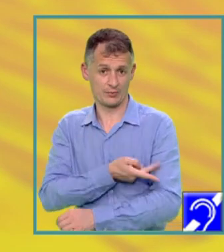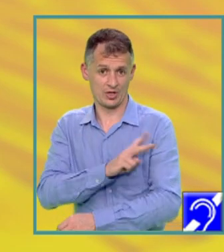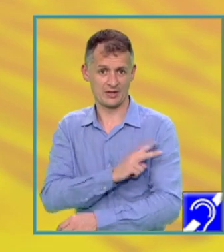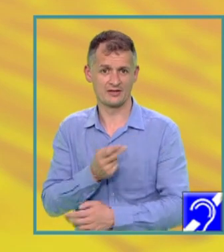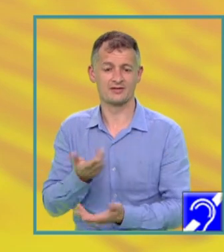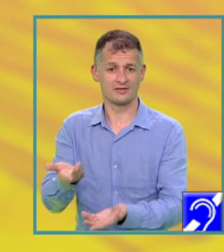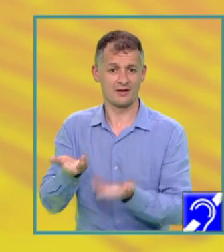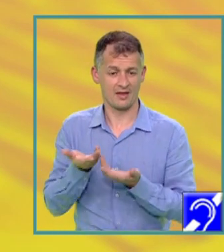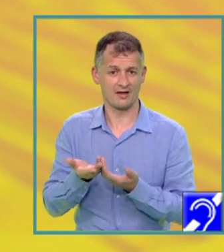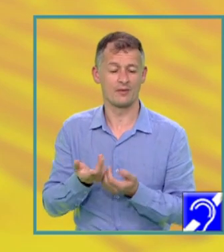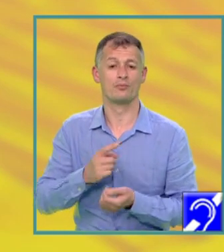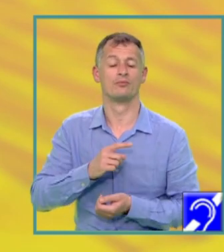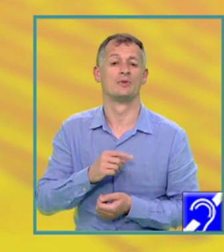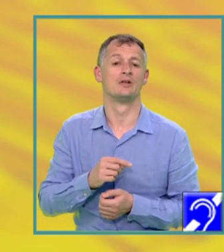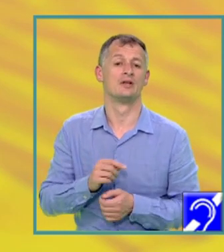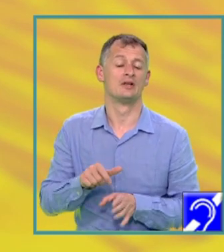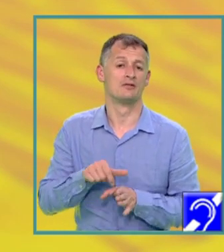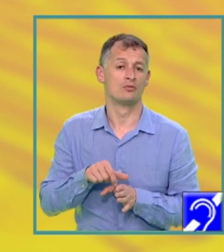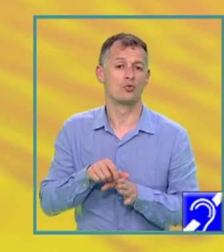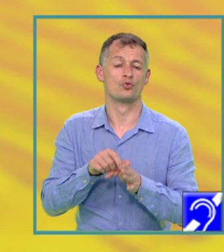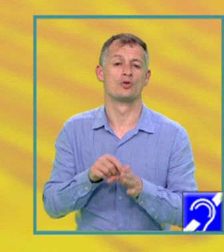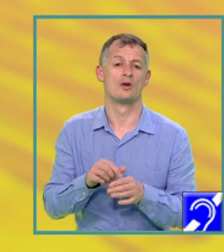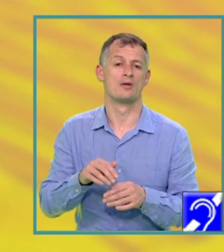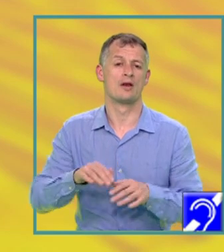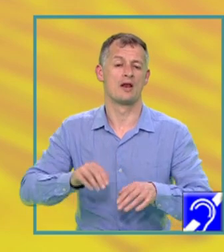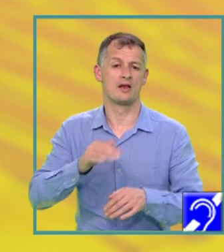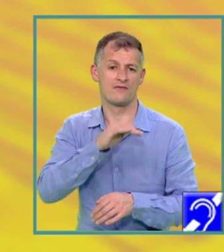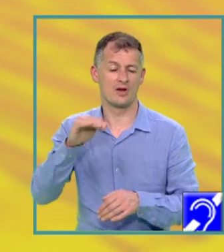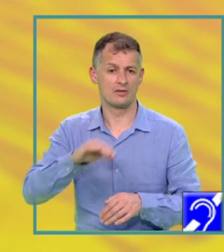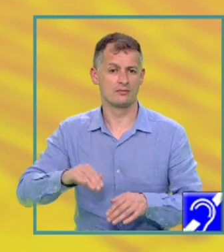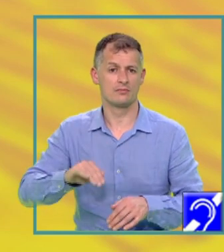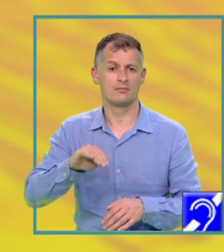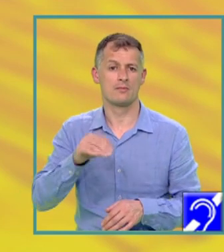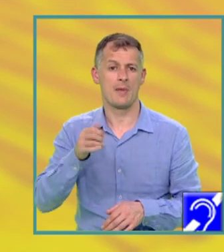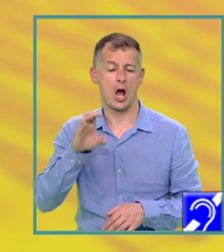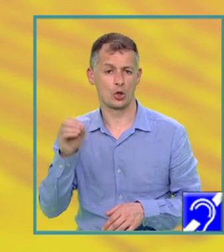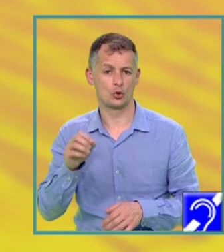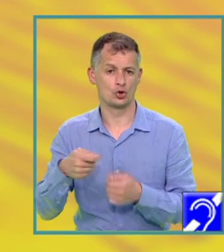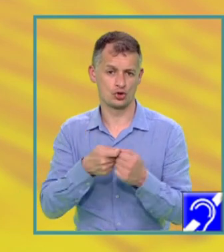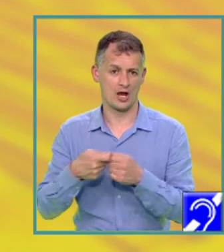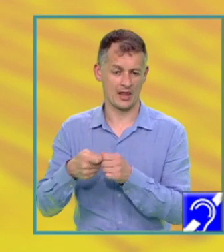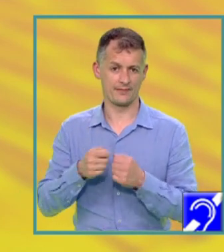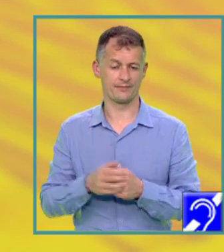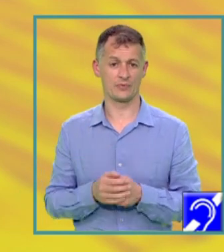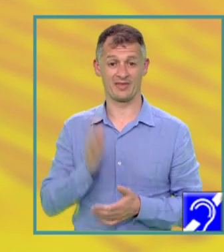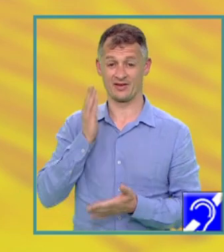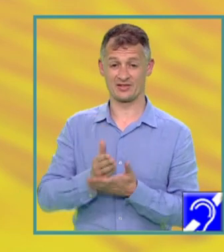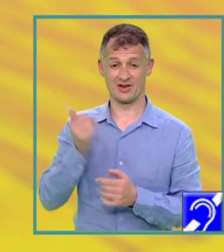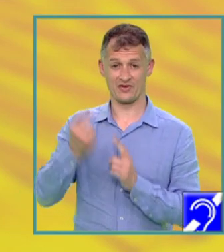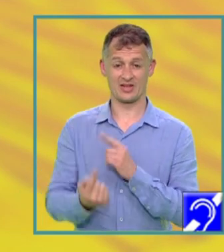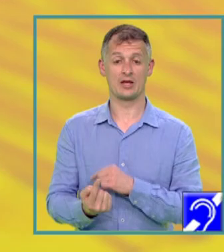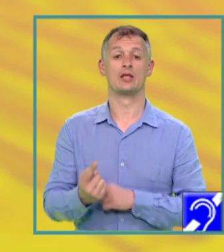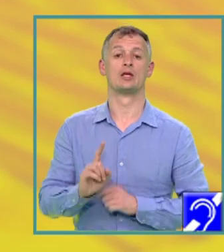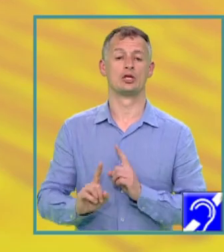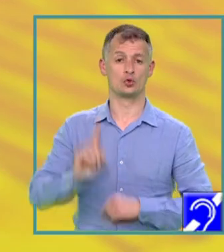ne reprezinte la nivel macrosocial. Iată că deciziile venite de sus sunt